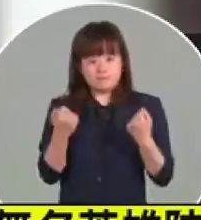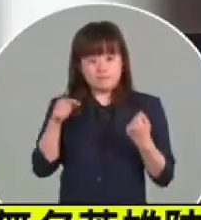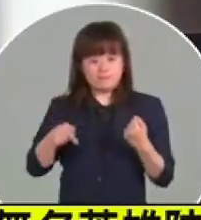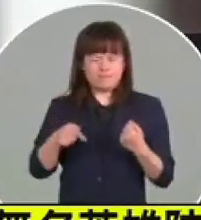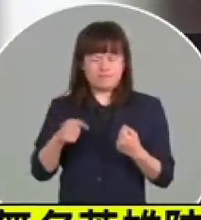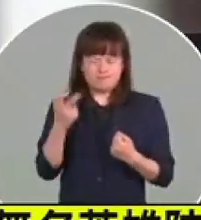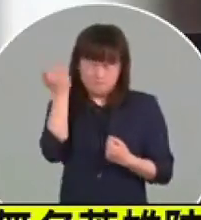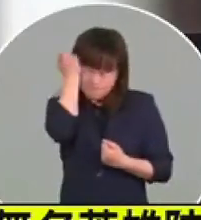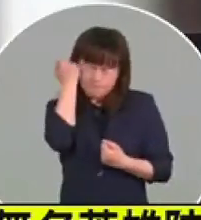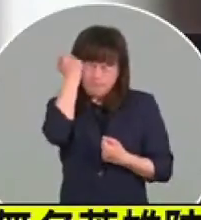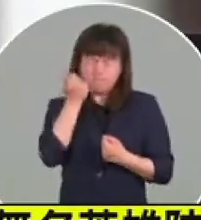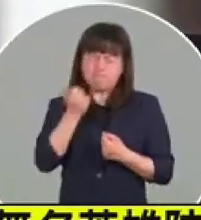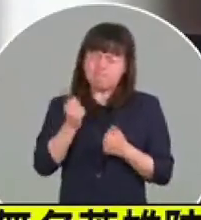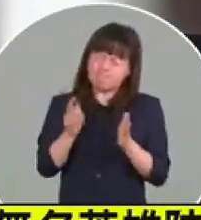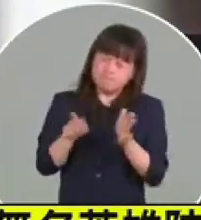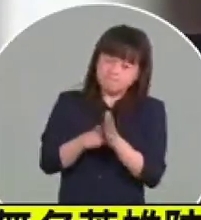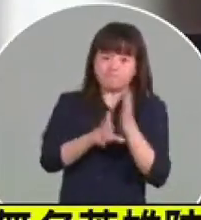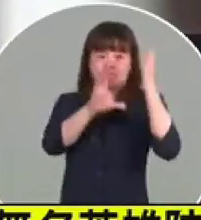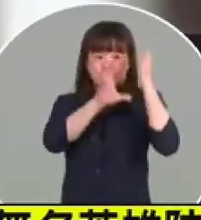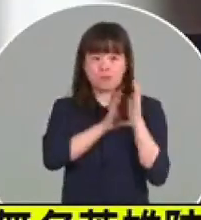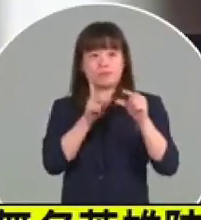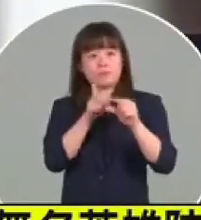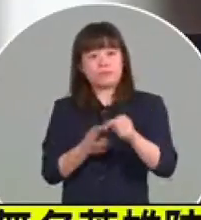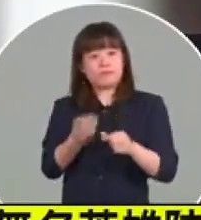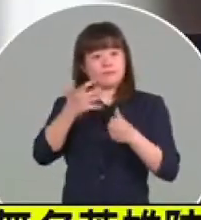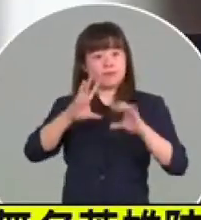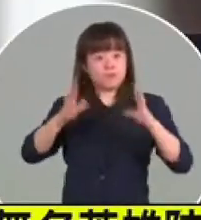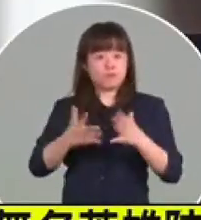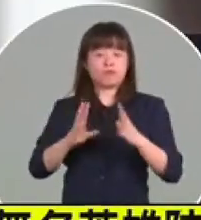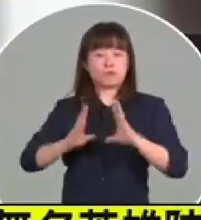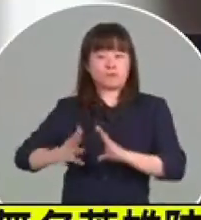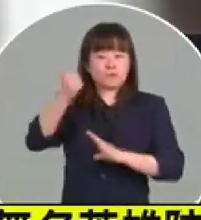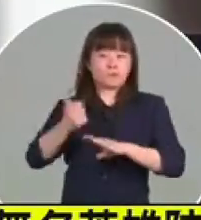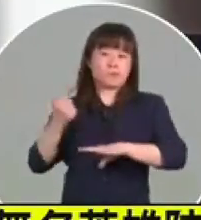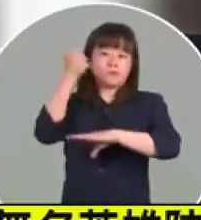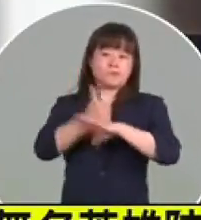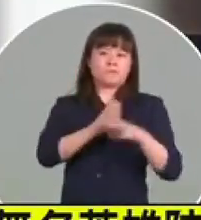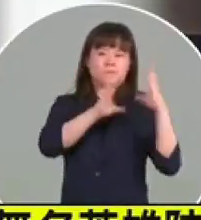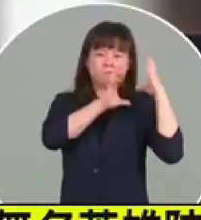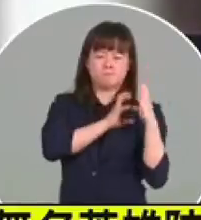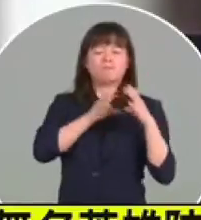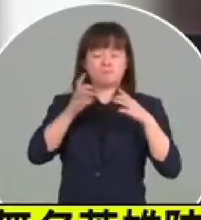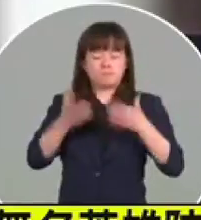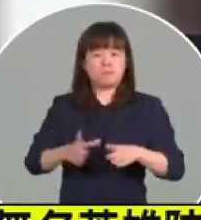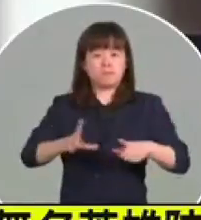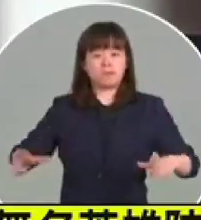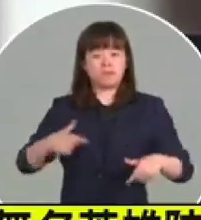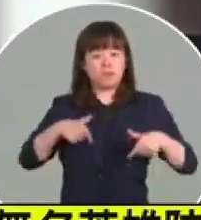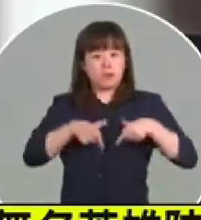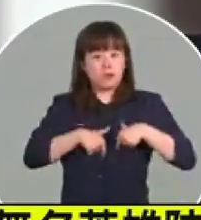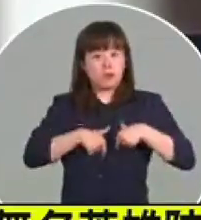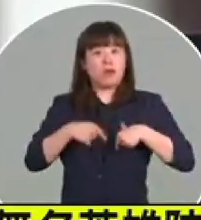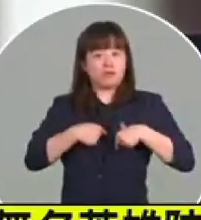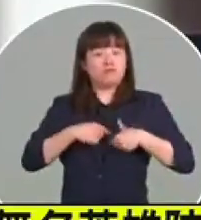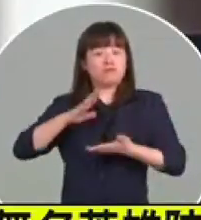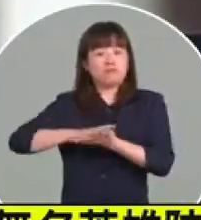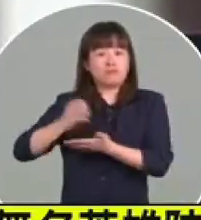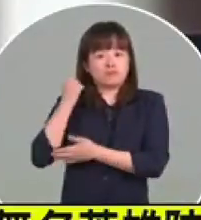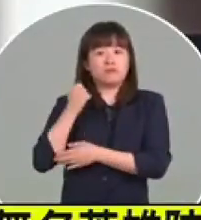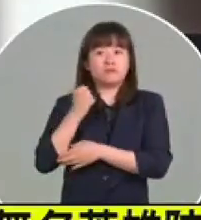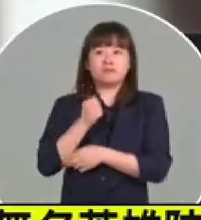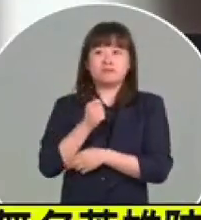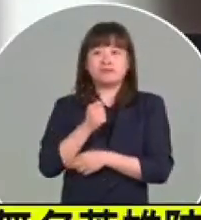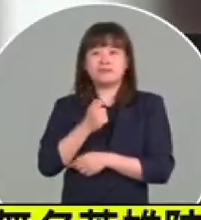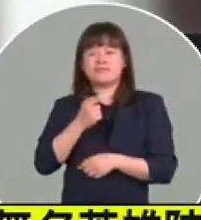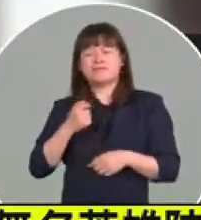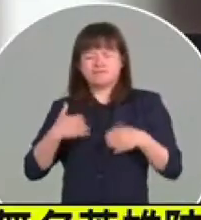样的艰巨的时刻承担中华民国总统的重责大任，我心中的压力多